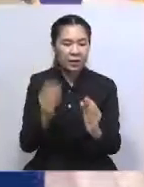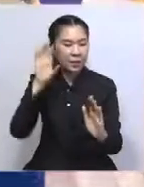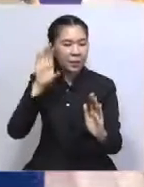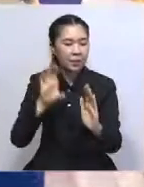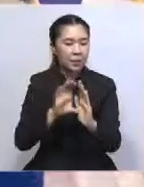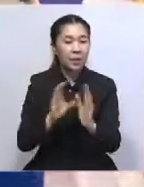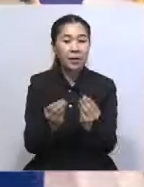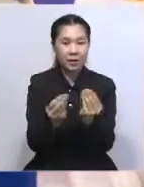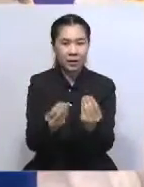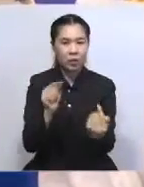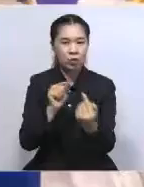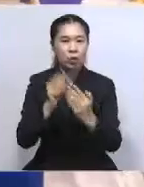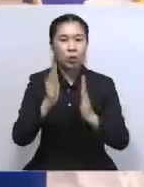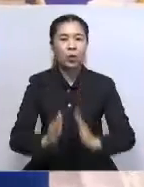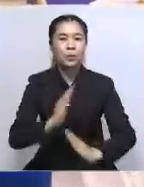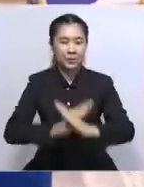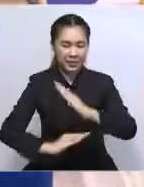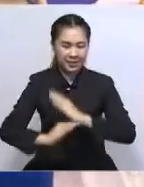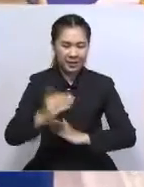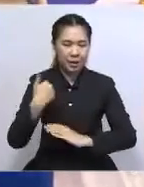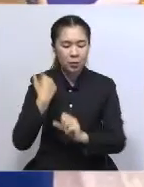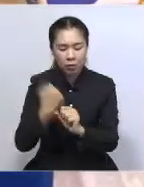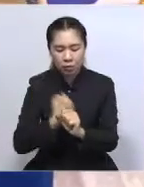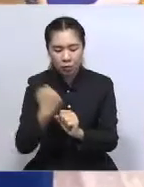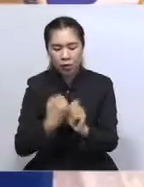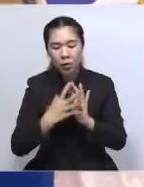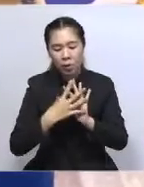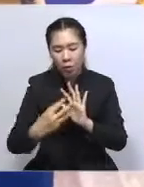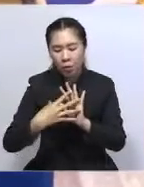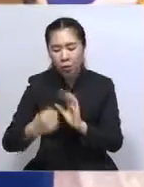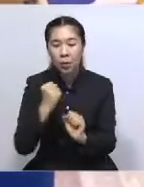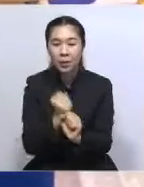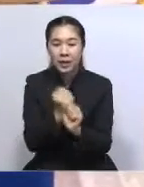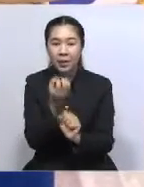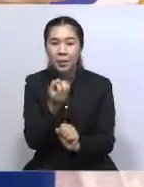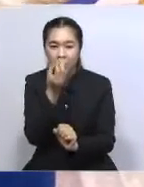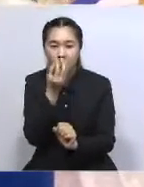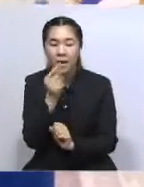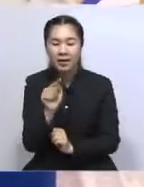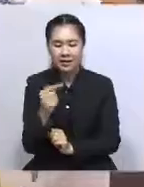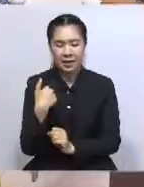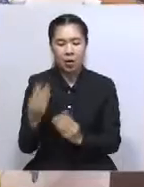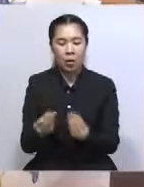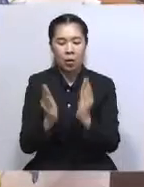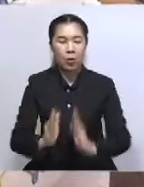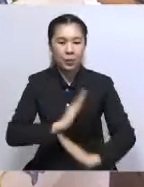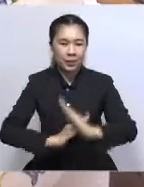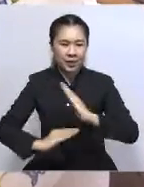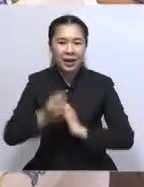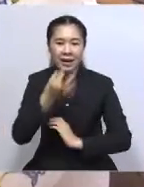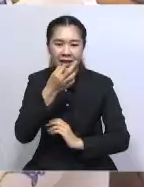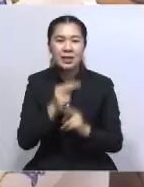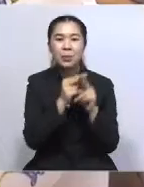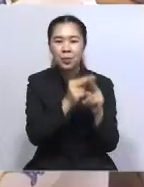ณ์ของคนพิการและมีพระดำรัสให้จัดฝึกอบรมการประดิษฐ์ดอกแก้วกัลยาเพื่อให้คนพิการมีรายได้เป็นอา